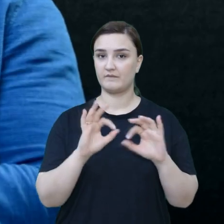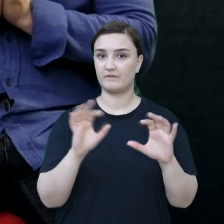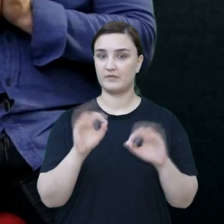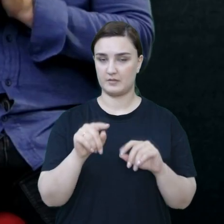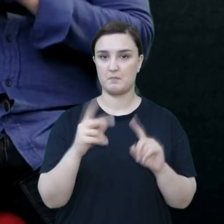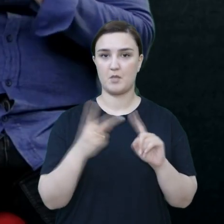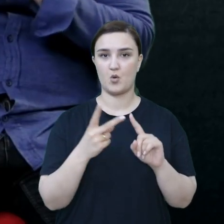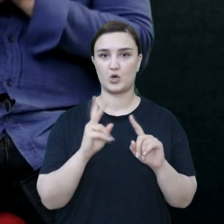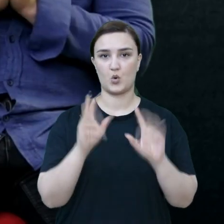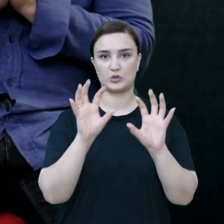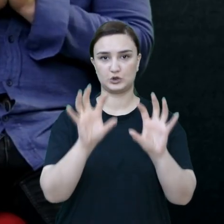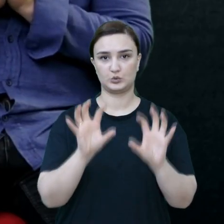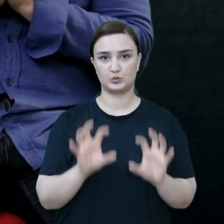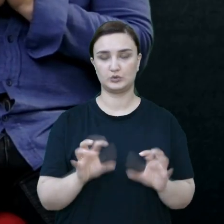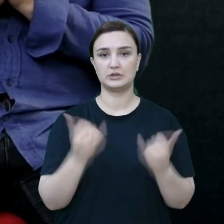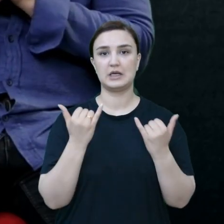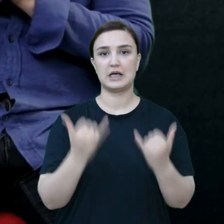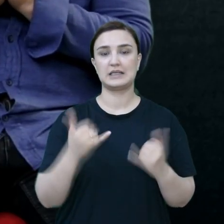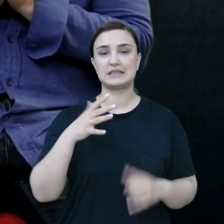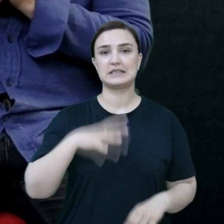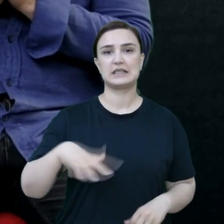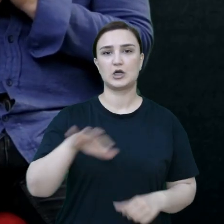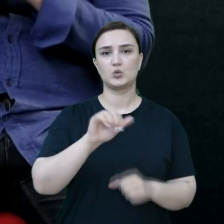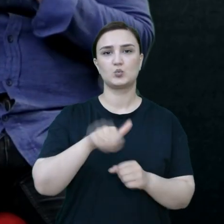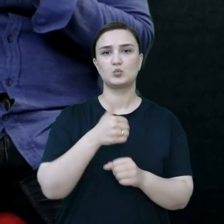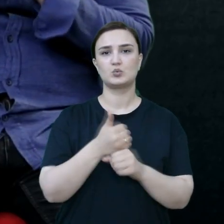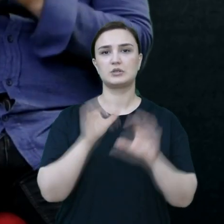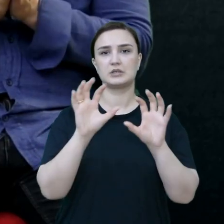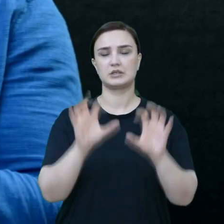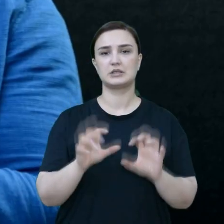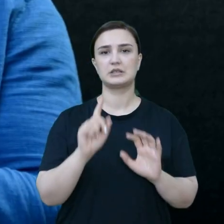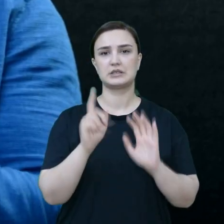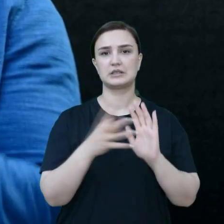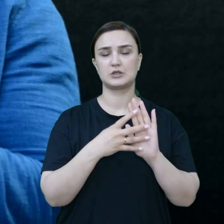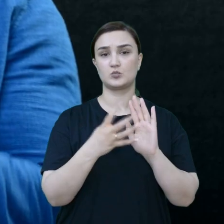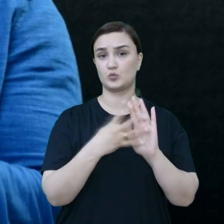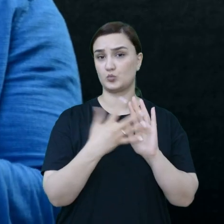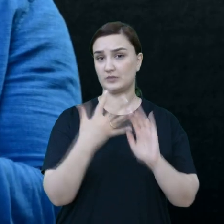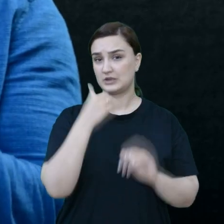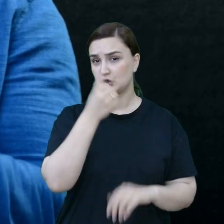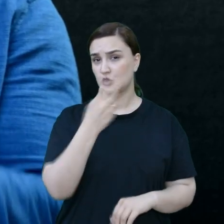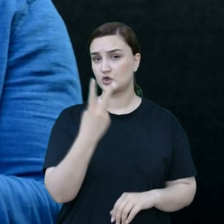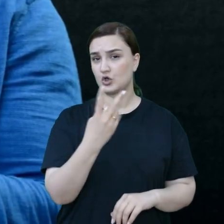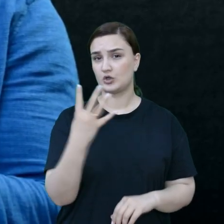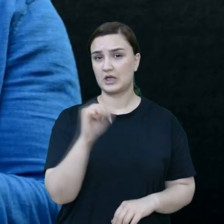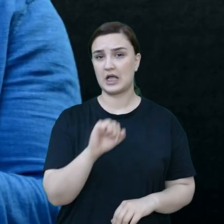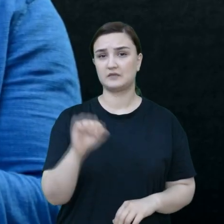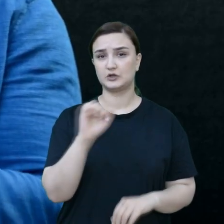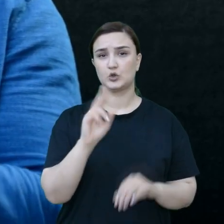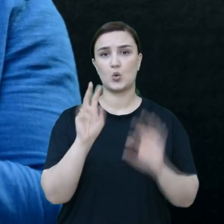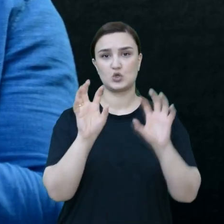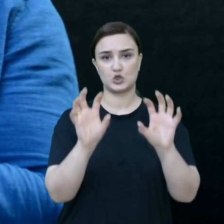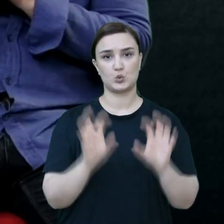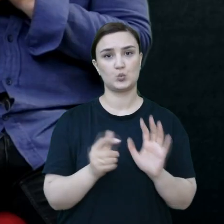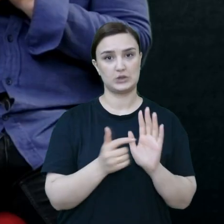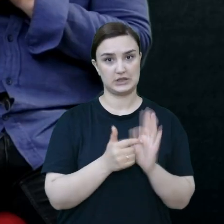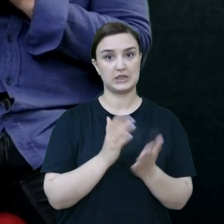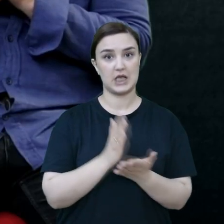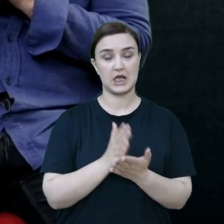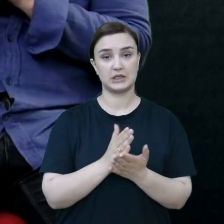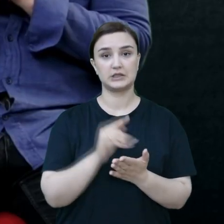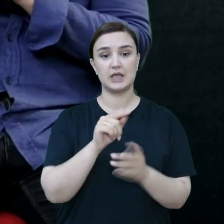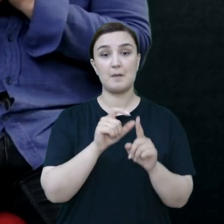Hazırda Gürcistan'ın Ali Kanunu 24 Ağustos 1995-ci ildə qəbul edilən konstitusiyadır.